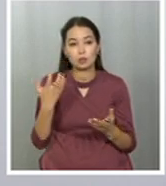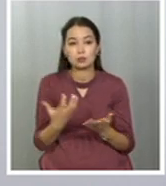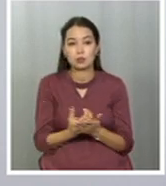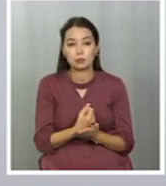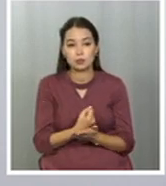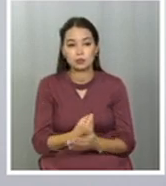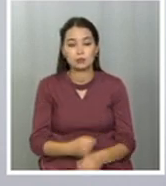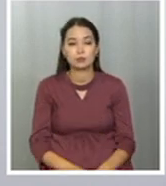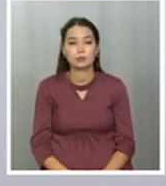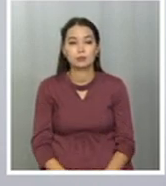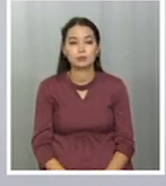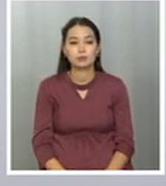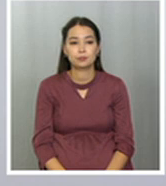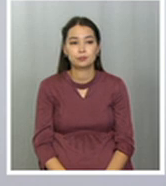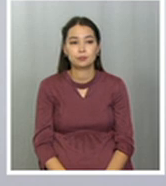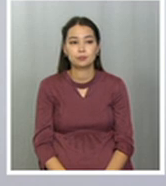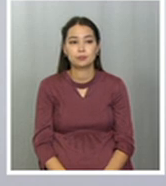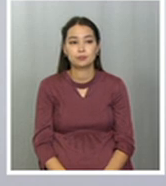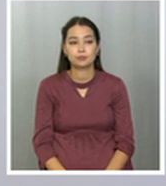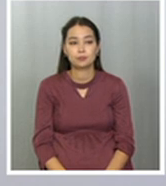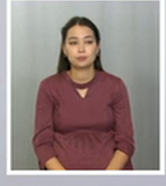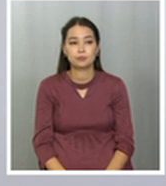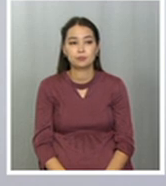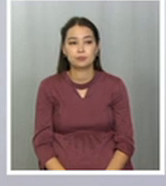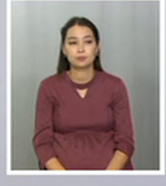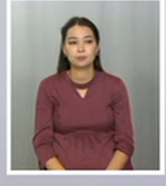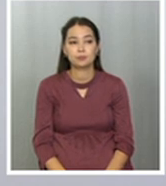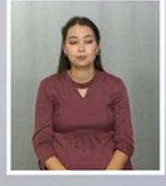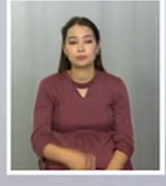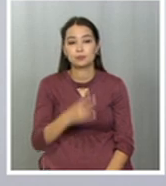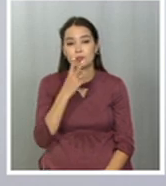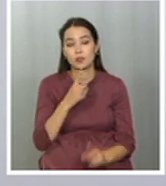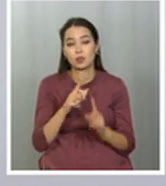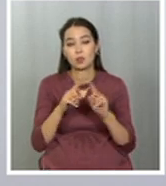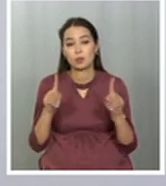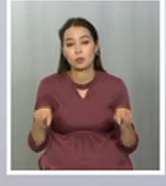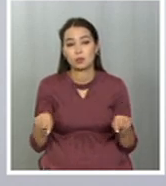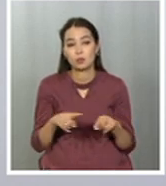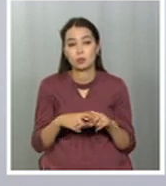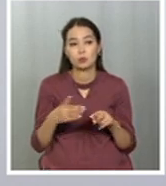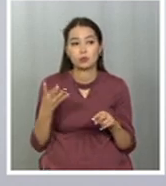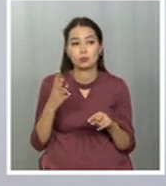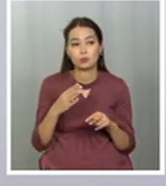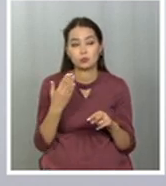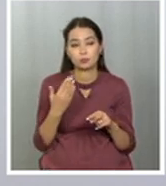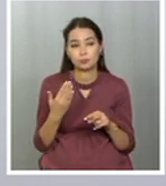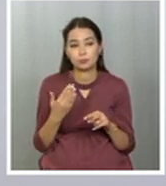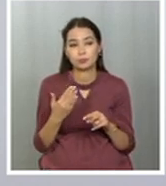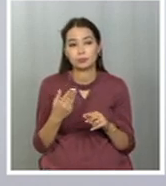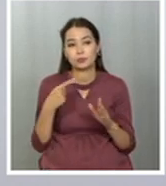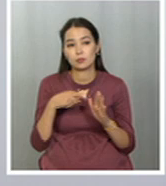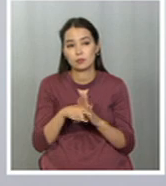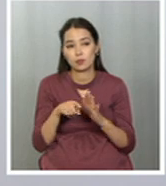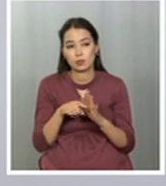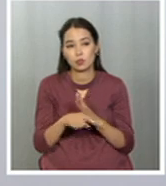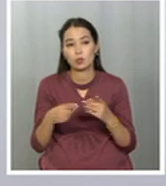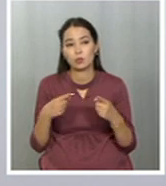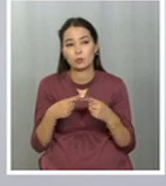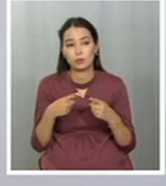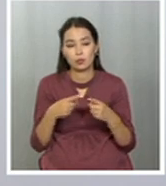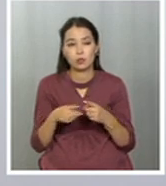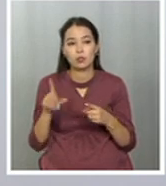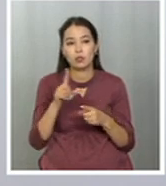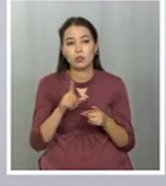дейді. Дөңес 4 бұрыш, біз білеміз, кез келген дөңес 4 бұрыштың ішкі бұрыштарының